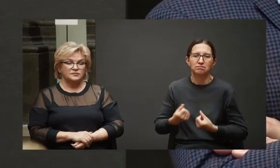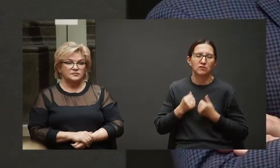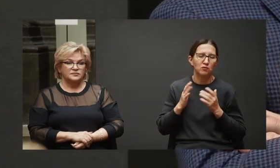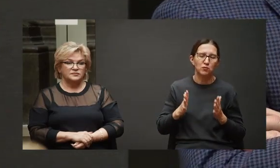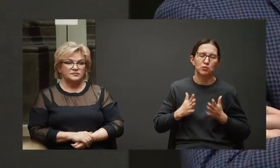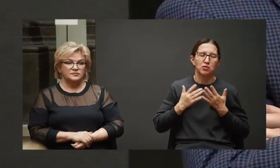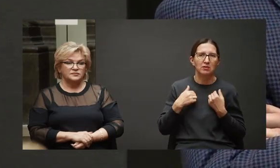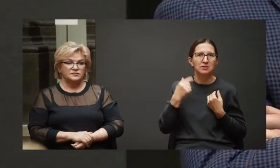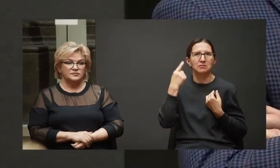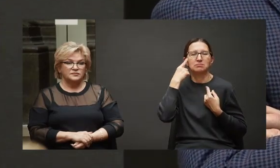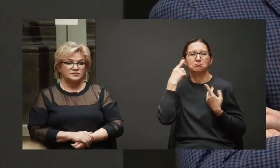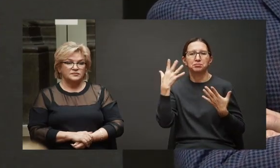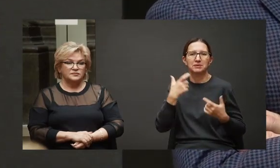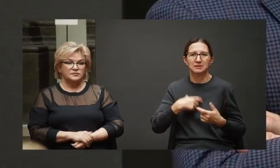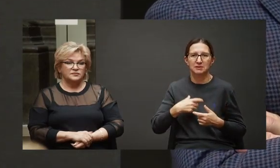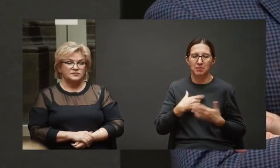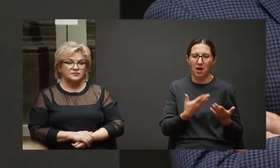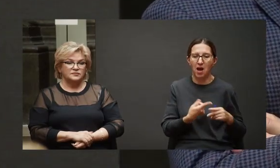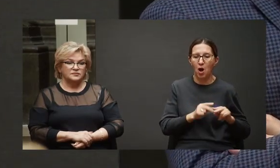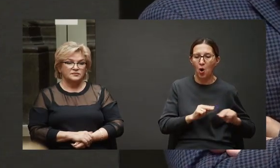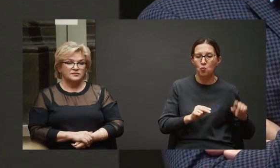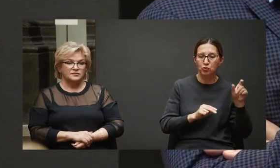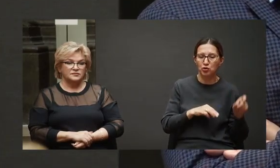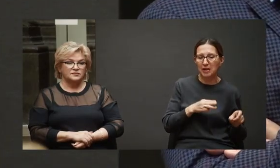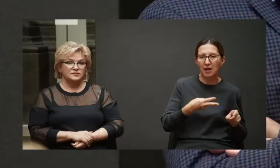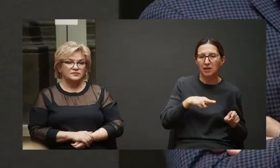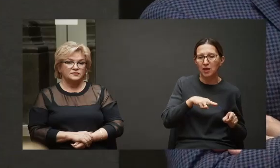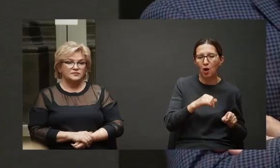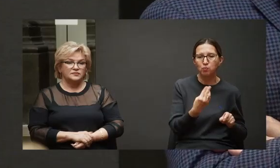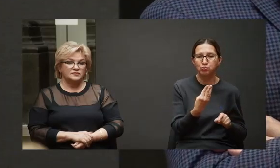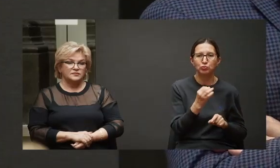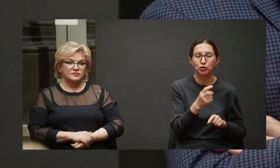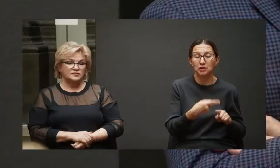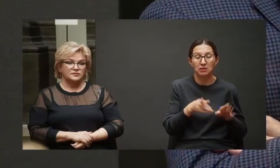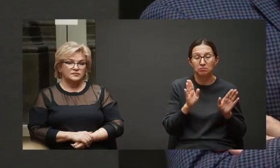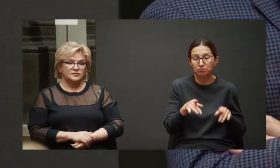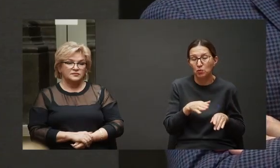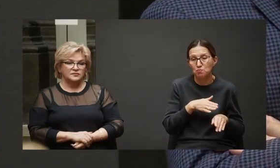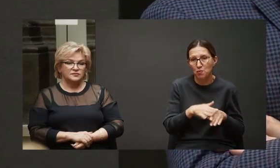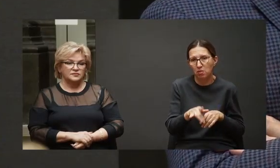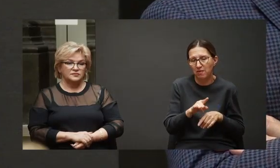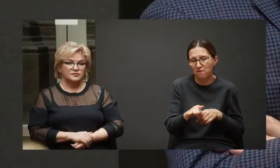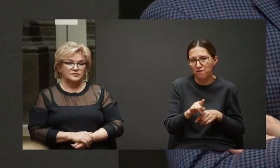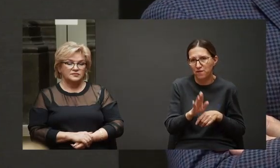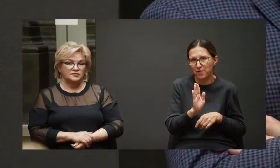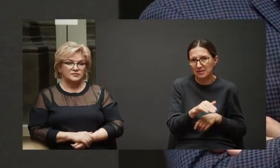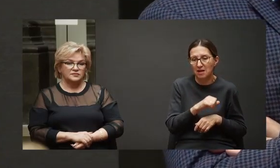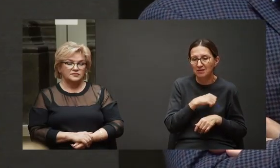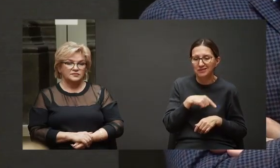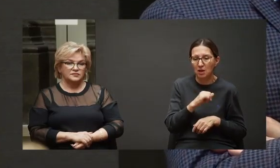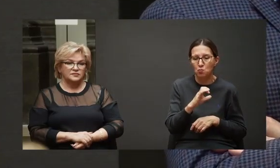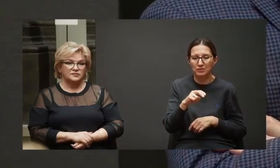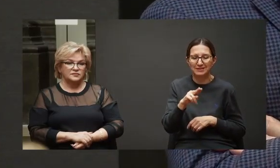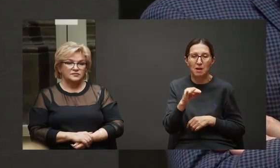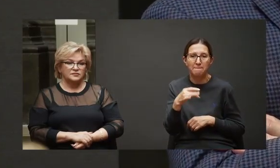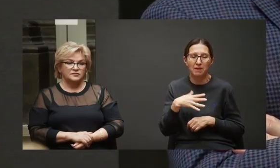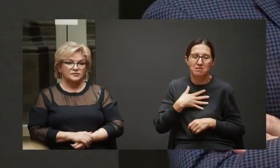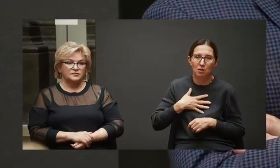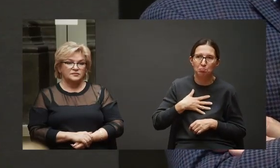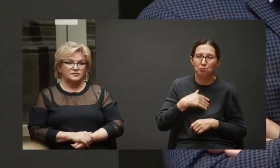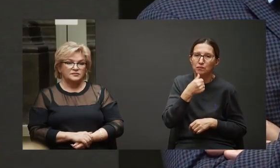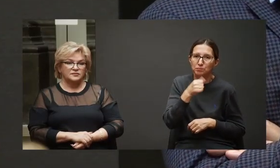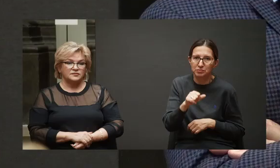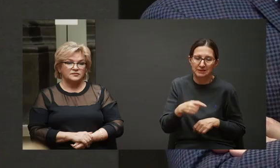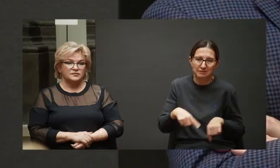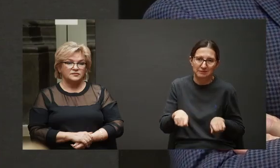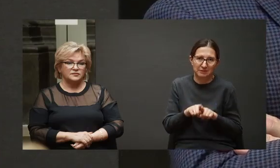становился Аполлоном. Учитель Тяпушкин – это полная фикция, хотя, как мне кажется, сам Глеб Успенский переживал нечто похожее,